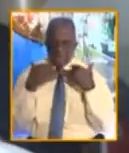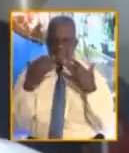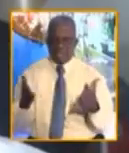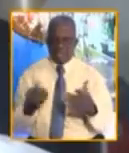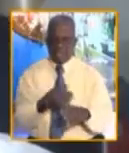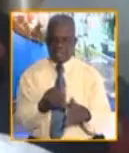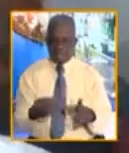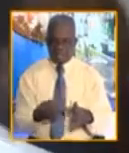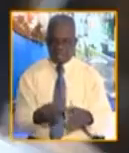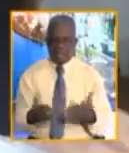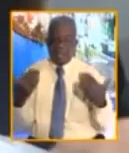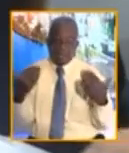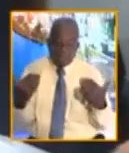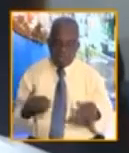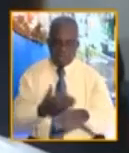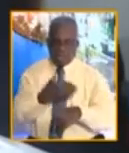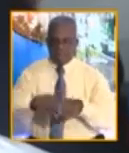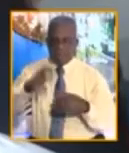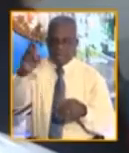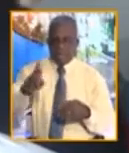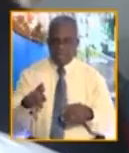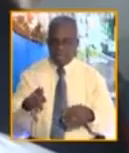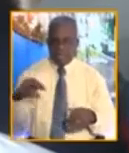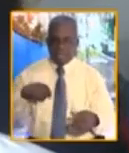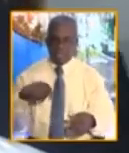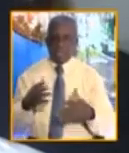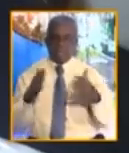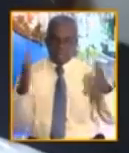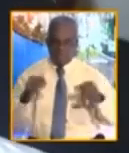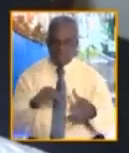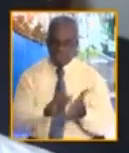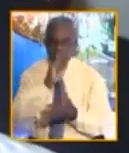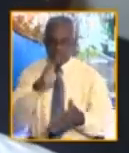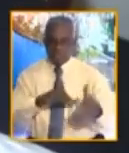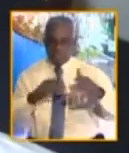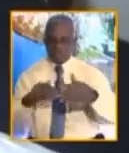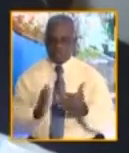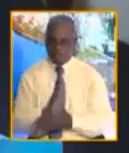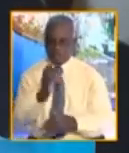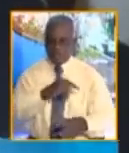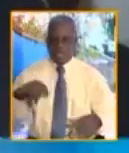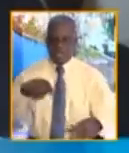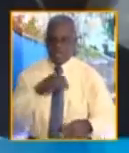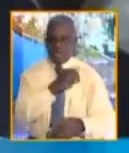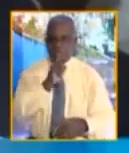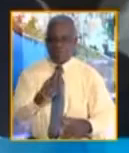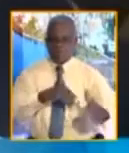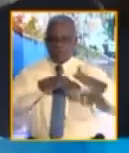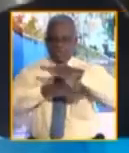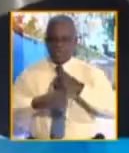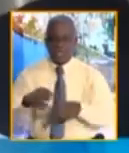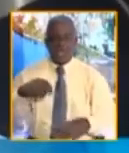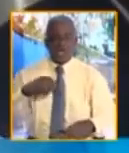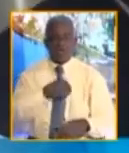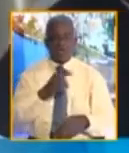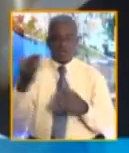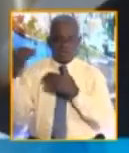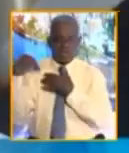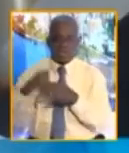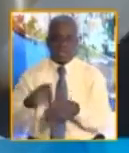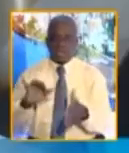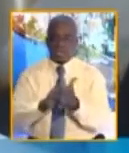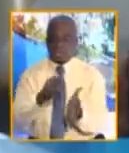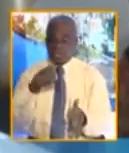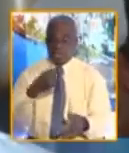affichent leur satisfaction après ces résultats. Vraiment, nous avons assisté à toutes les étapes en tant que responsables des consommateurs. Et